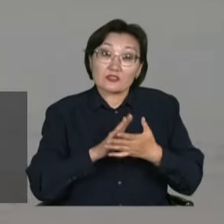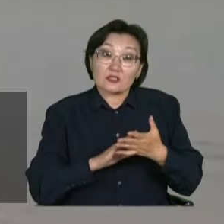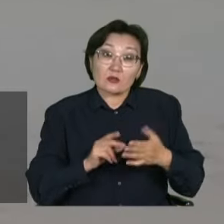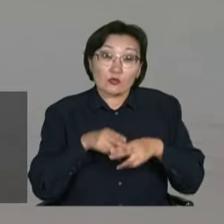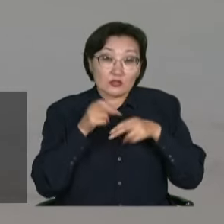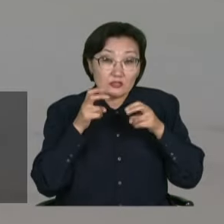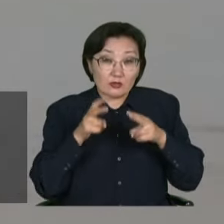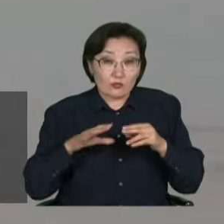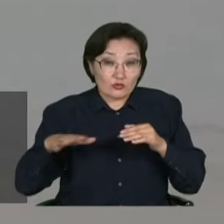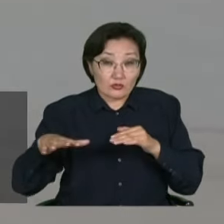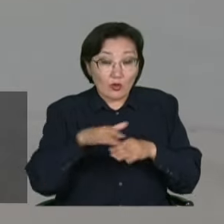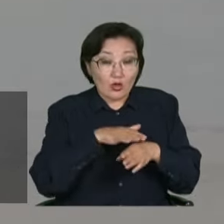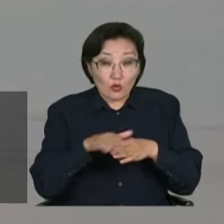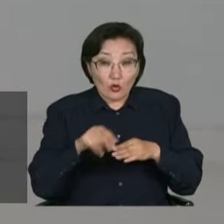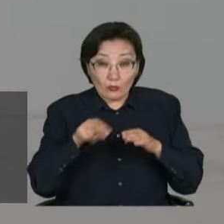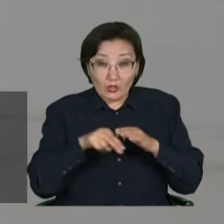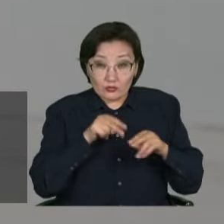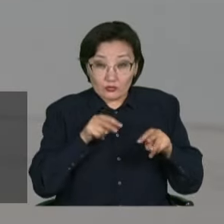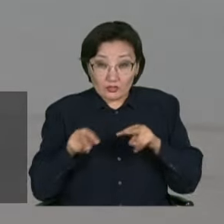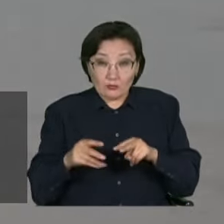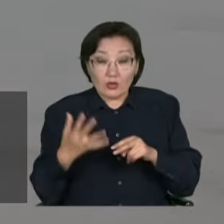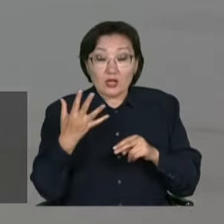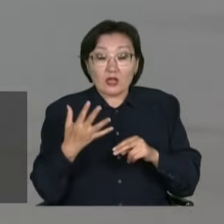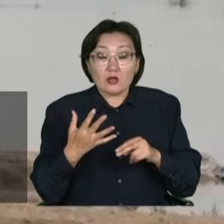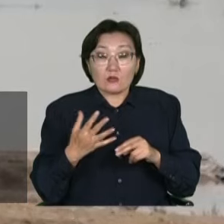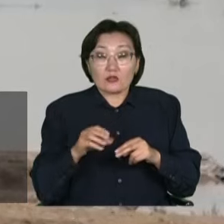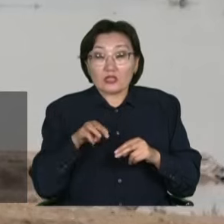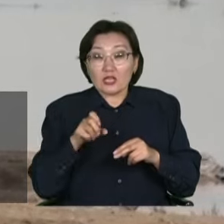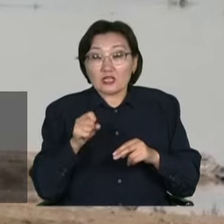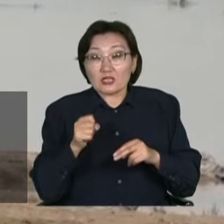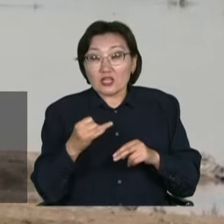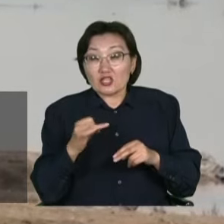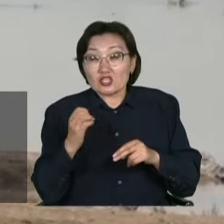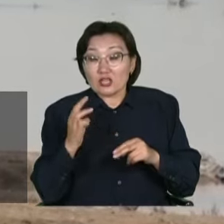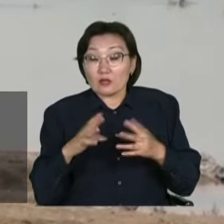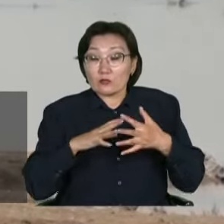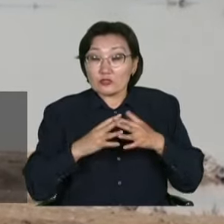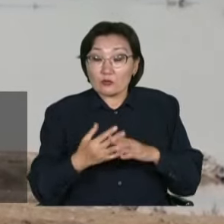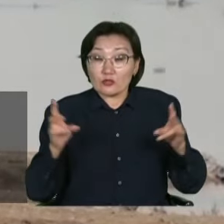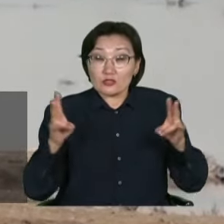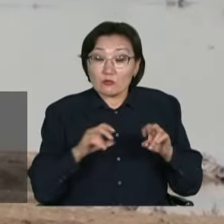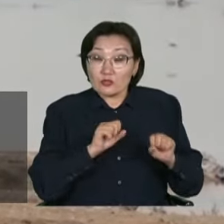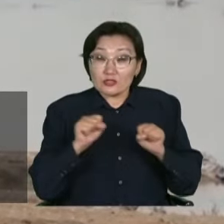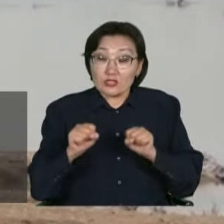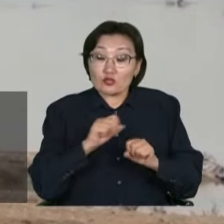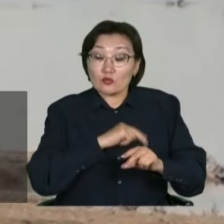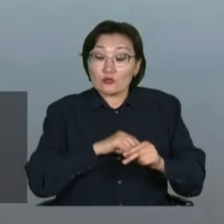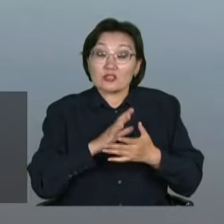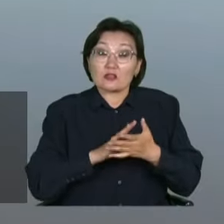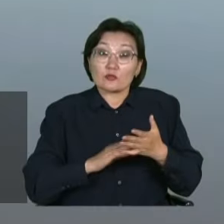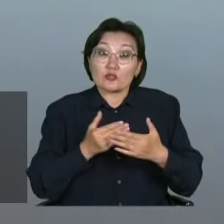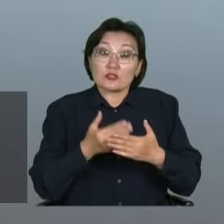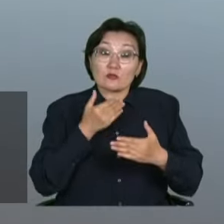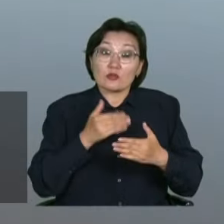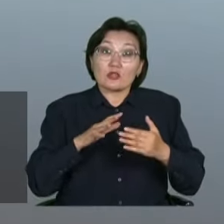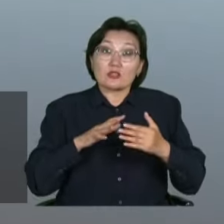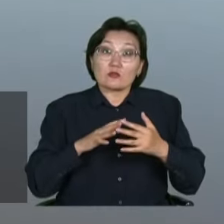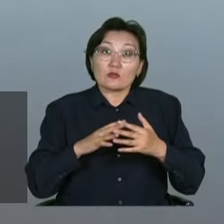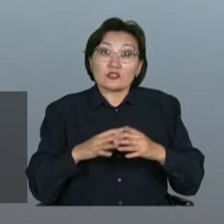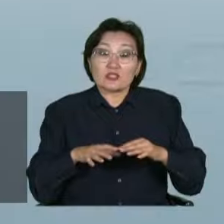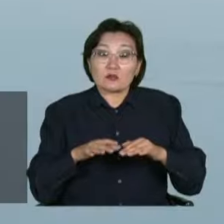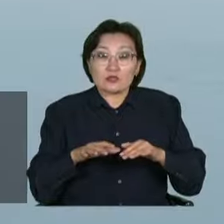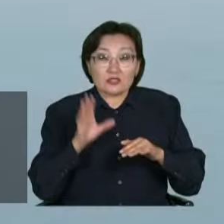Қауіпті аумақтар толық бақылауда. Ал Бесікті, Талғайран, Қайыршақты сынды ауылдық округтерде апаттың алдын алу жалғасып жатыр. Бұған дейін елдің есін